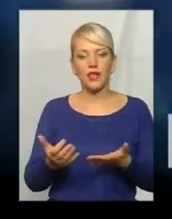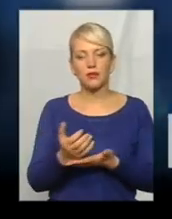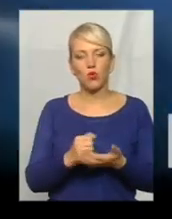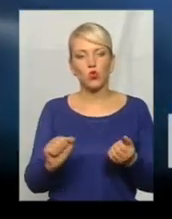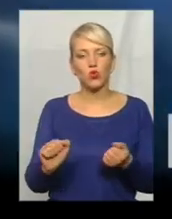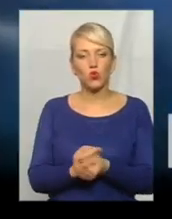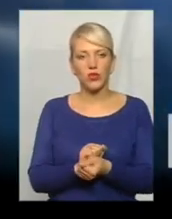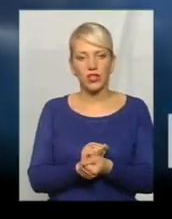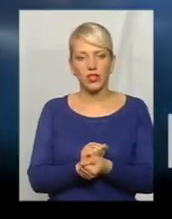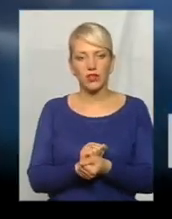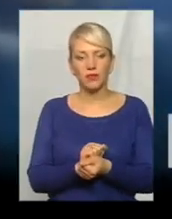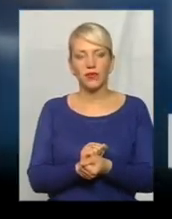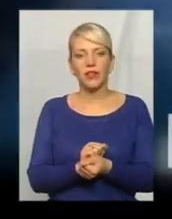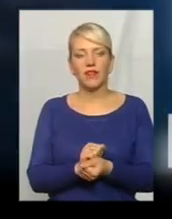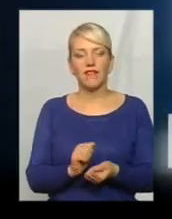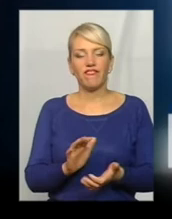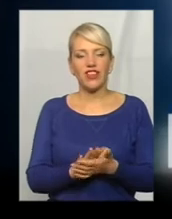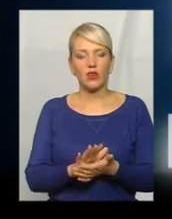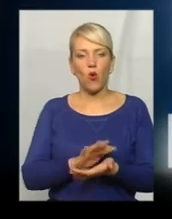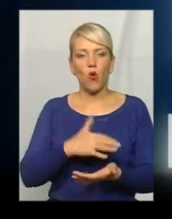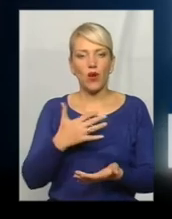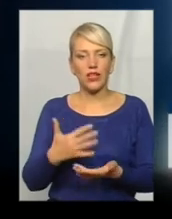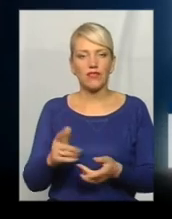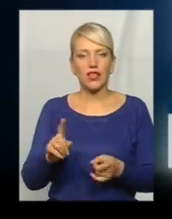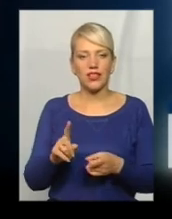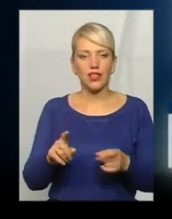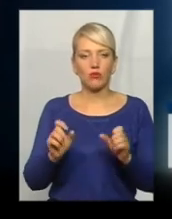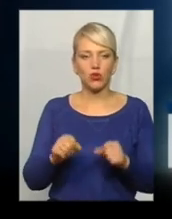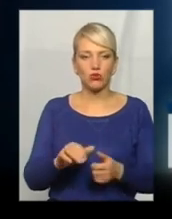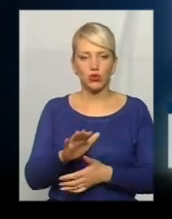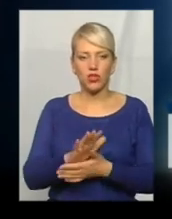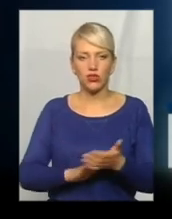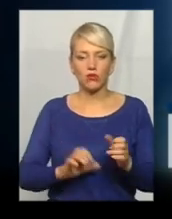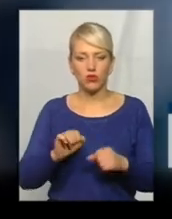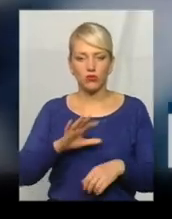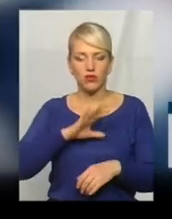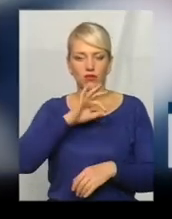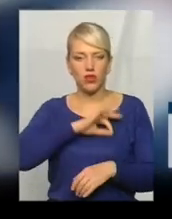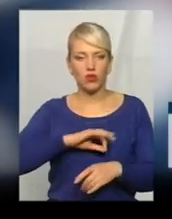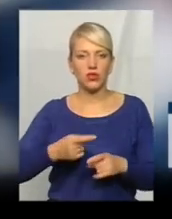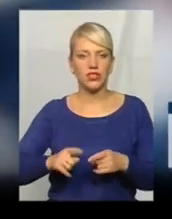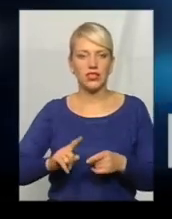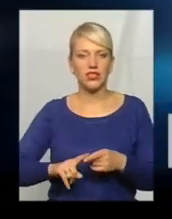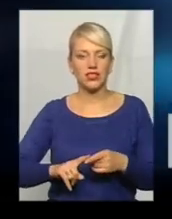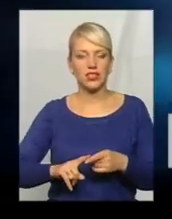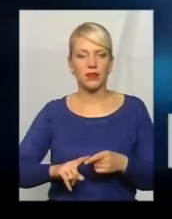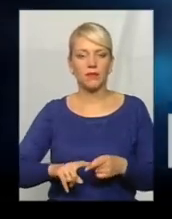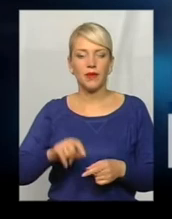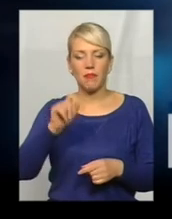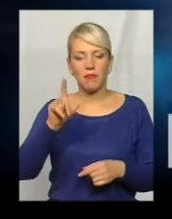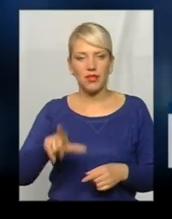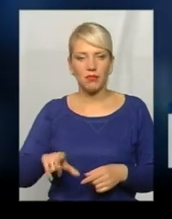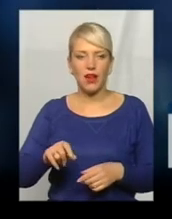сухих відходів, тобто тих відходів, які можуть в подальшому бути використані, це і ПЕТ-пляшка,